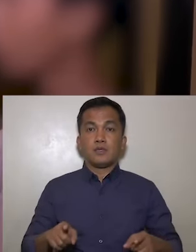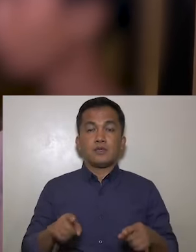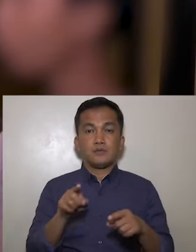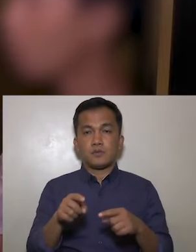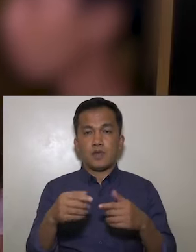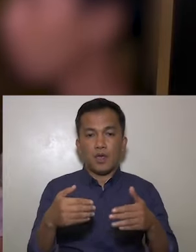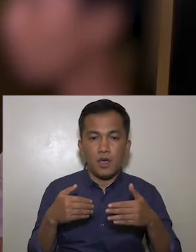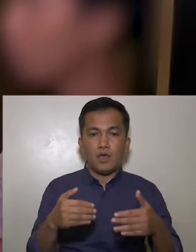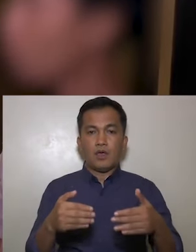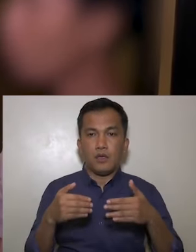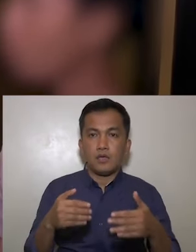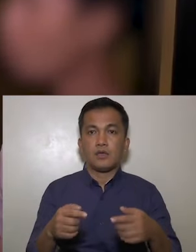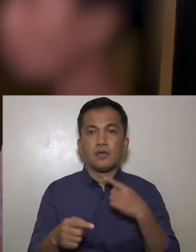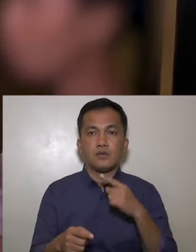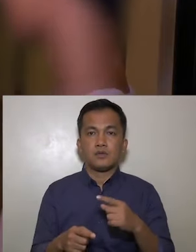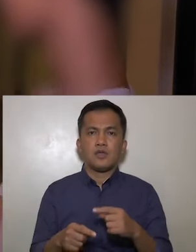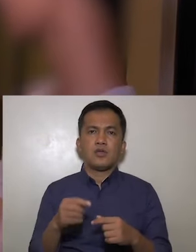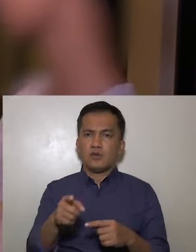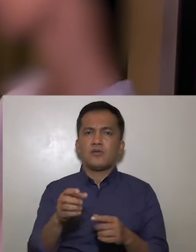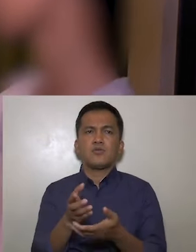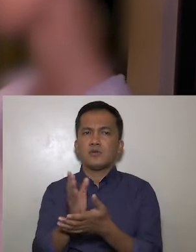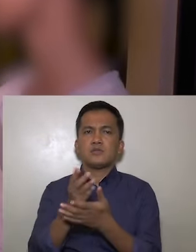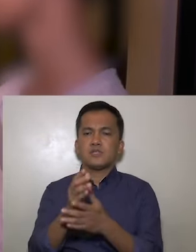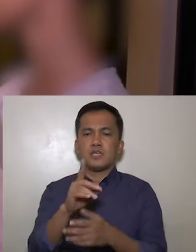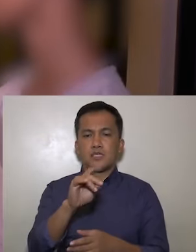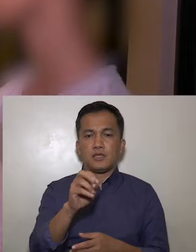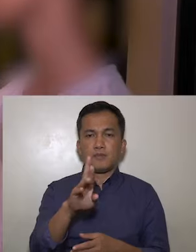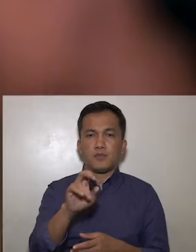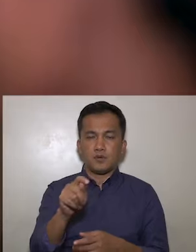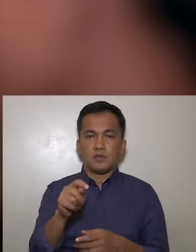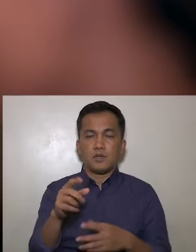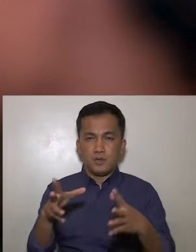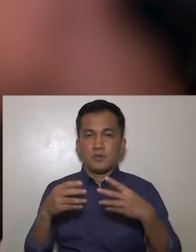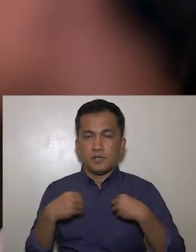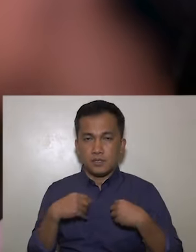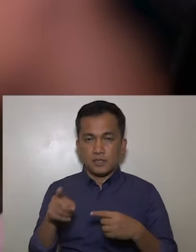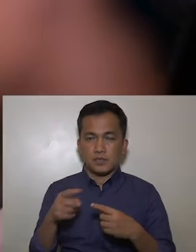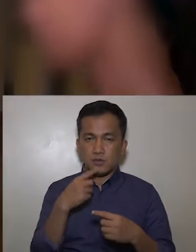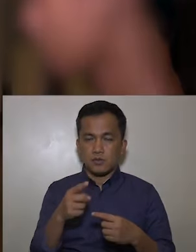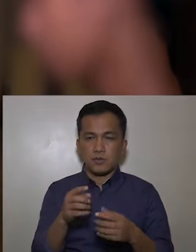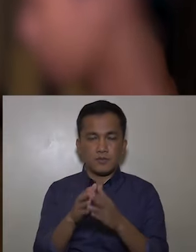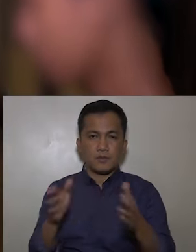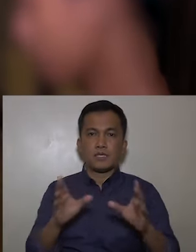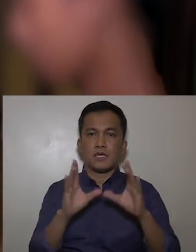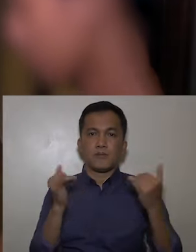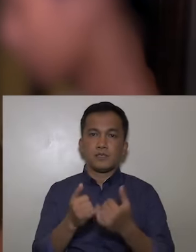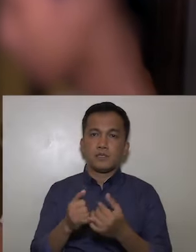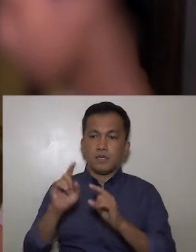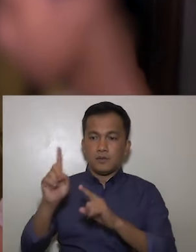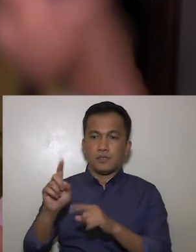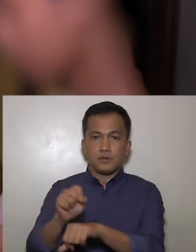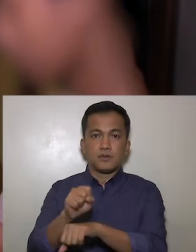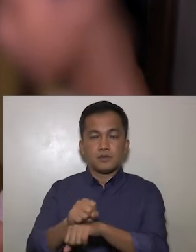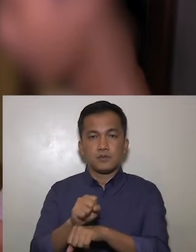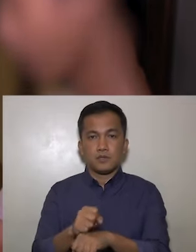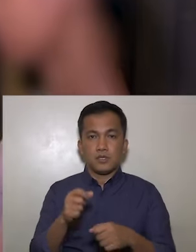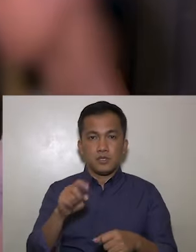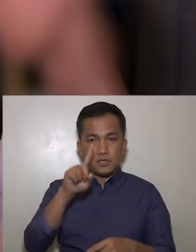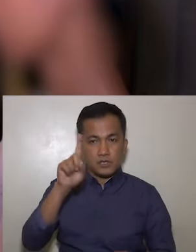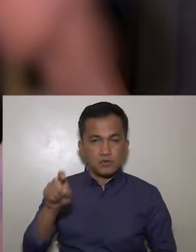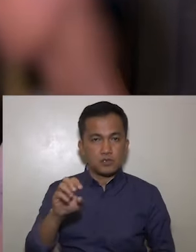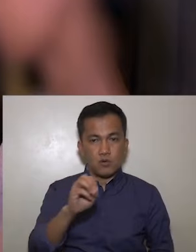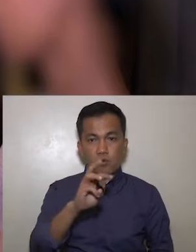mangyari? Kasi parang urong-sulong kayo, misis. Sige, kahit i-deport na lang po. May matatanggap po yan. Kasi malaki pong kumpanya po yung pinapasukan